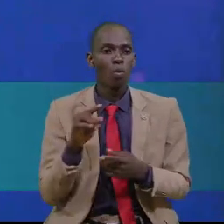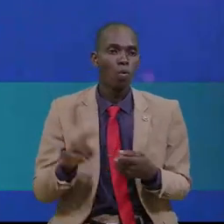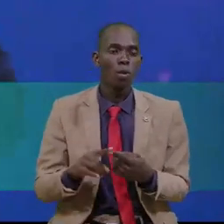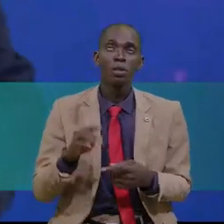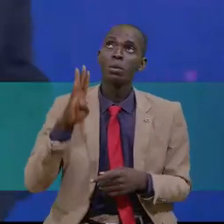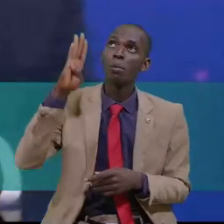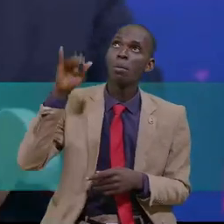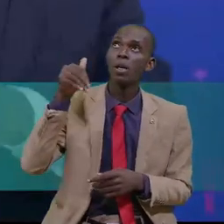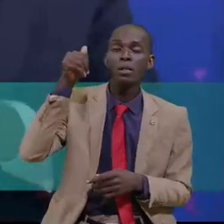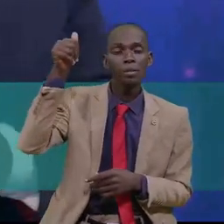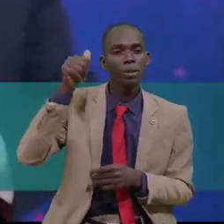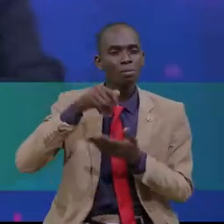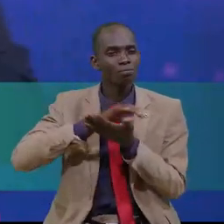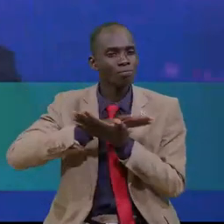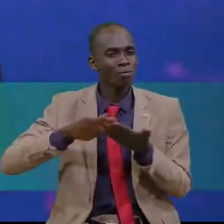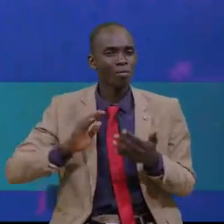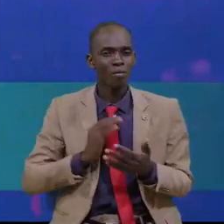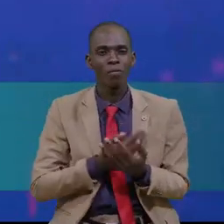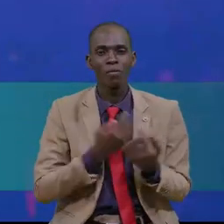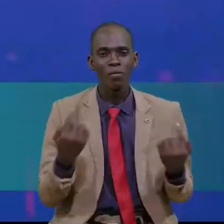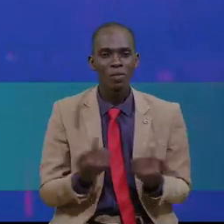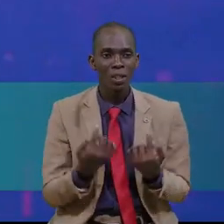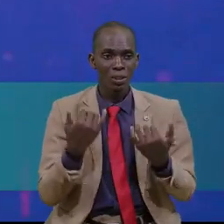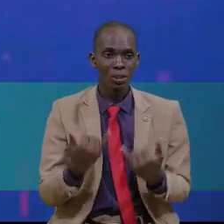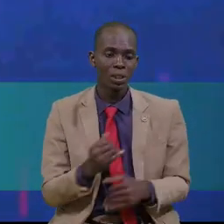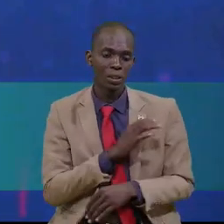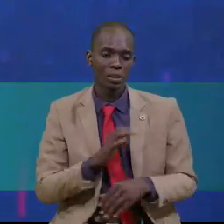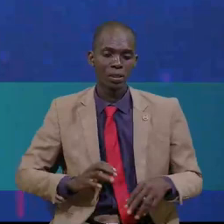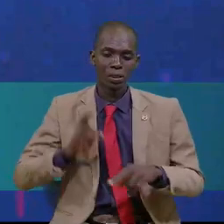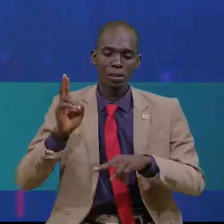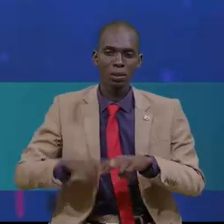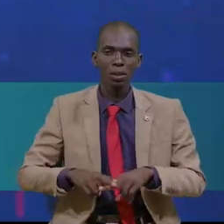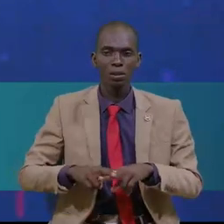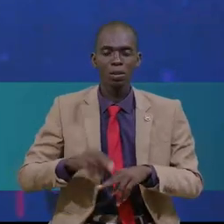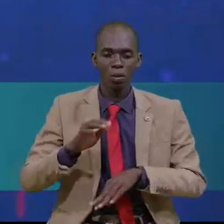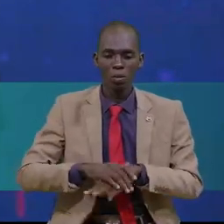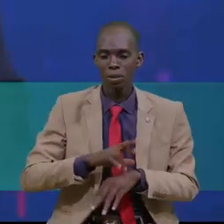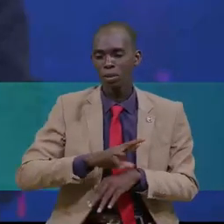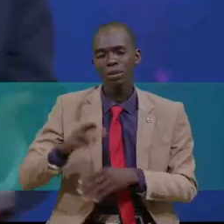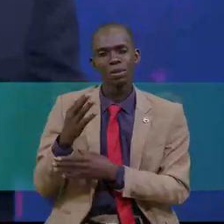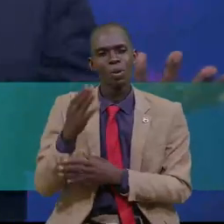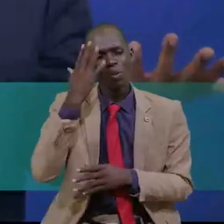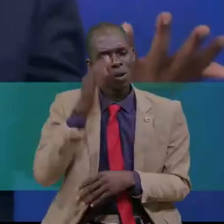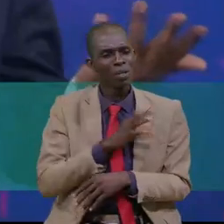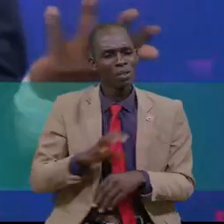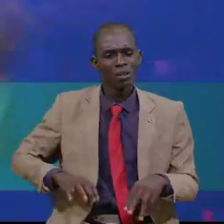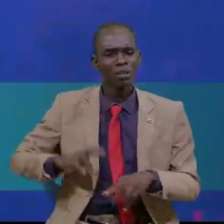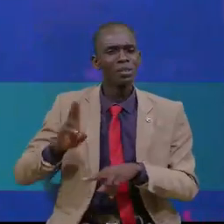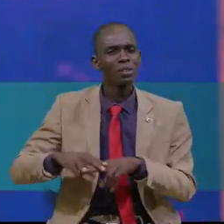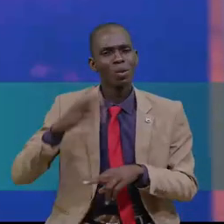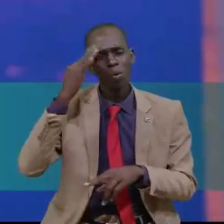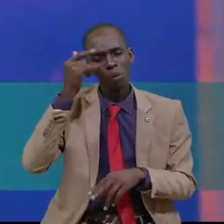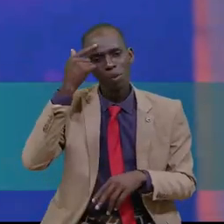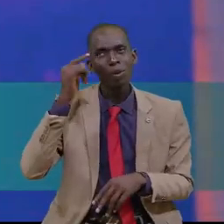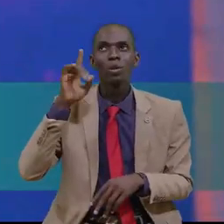A fait la purification des péchés et s'est assis à la droite. Pourquoi s'est-il assis? Il s'est